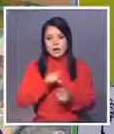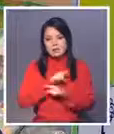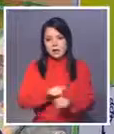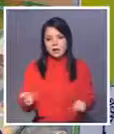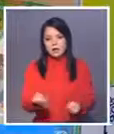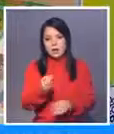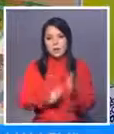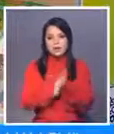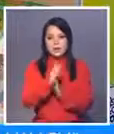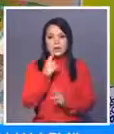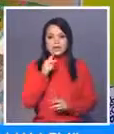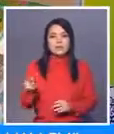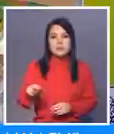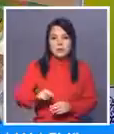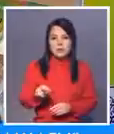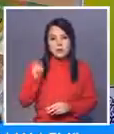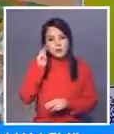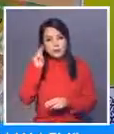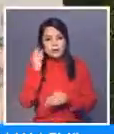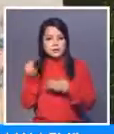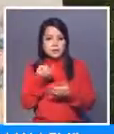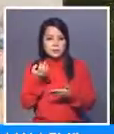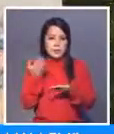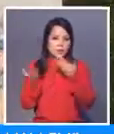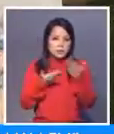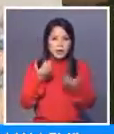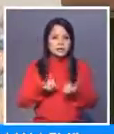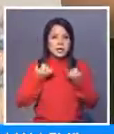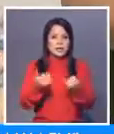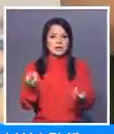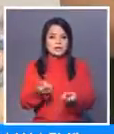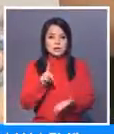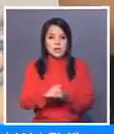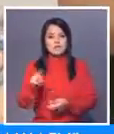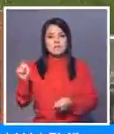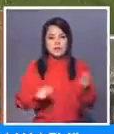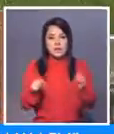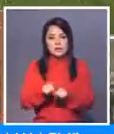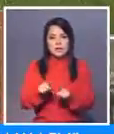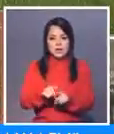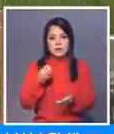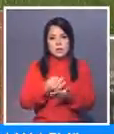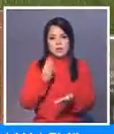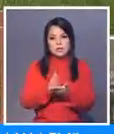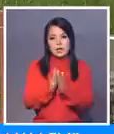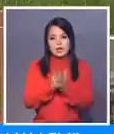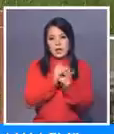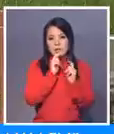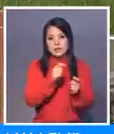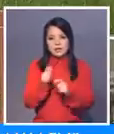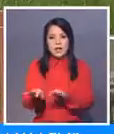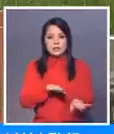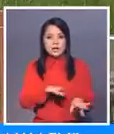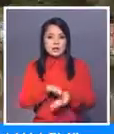өскелең ұрпақты әдеби шығармалар оқуға деген қызығушылығын арттыру. Фестиваль аясында құнды тарту кітап сыйлау акциясы да болды. Оның аясында